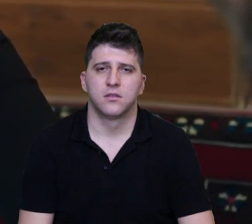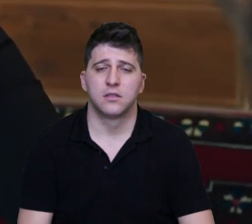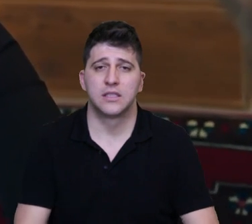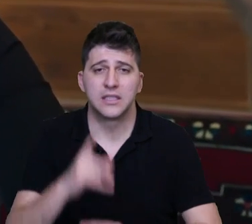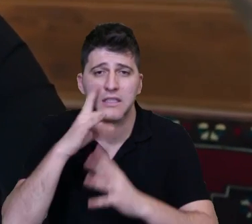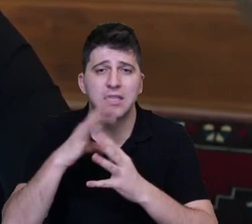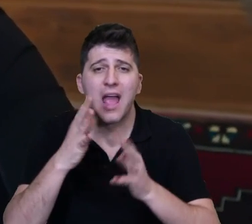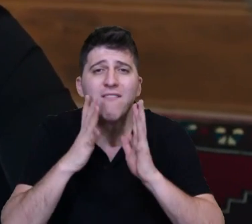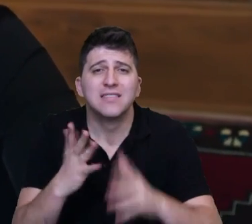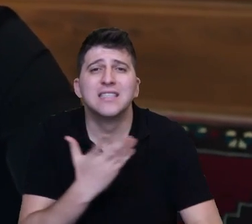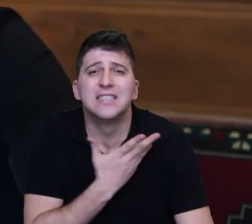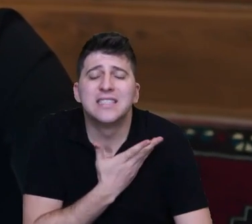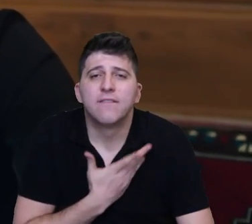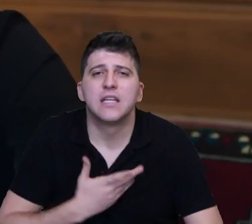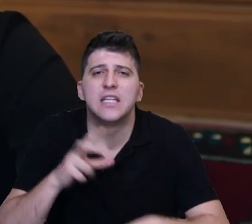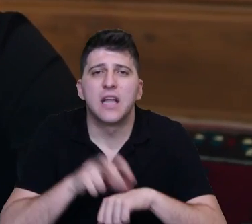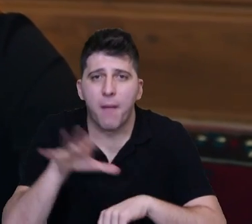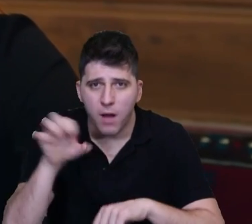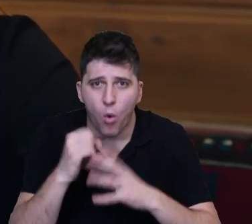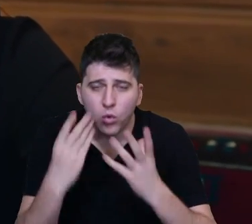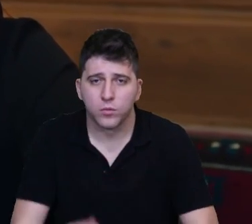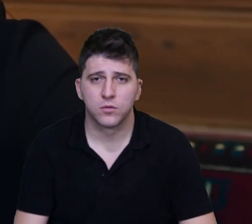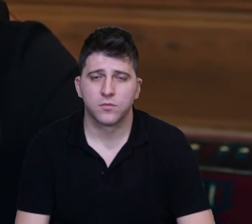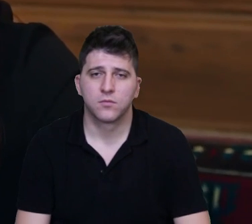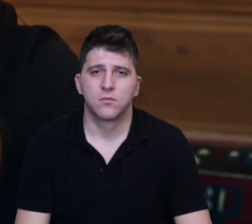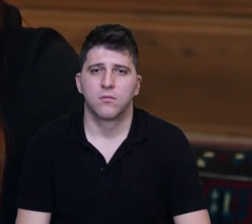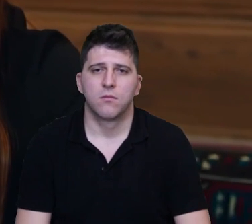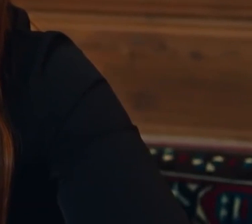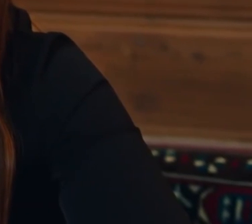İnsan en çok sevdiğinden intikam alabilir mi?